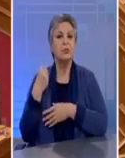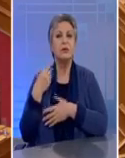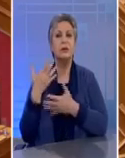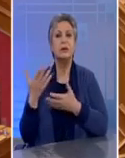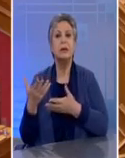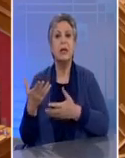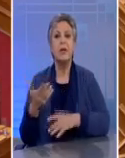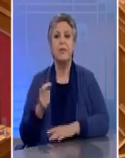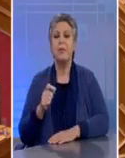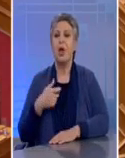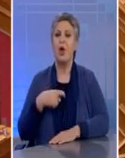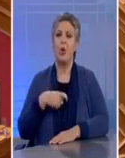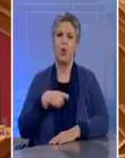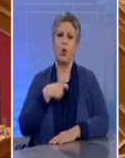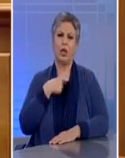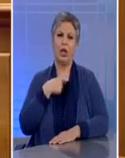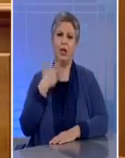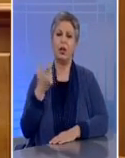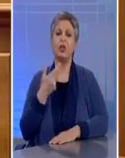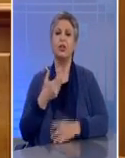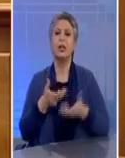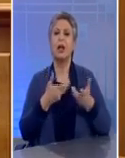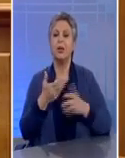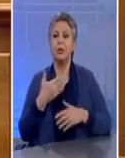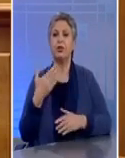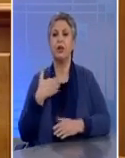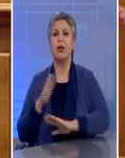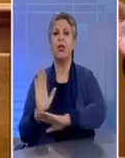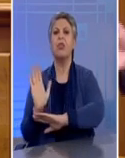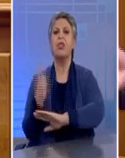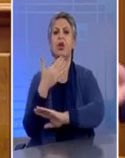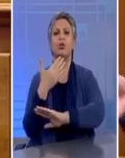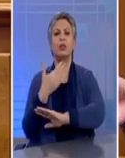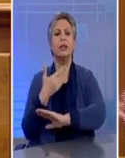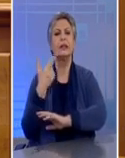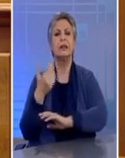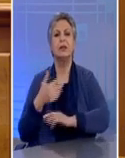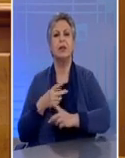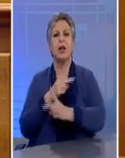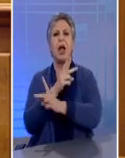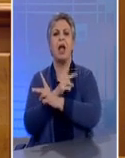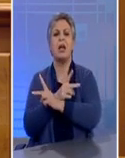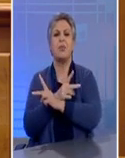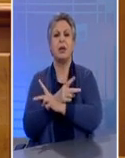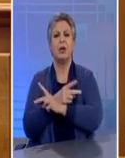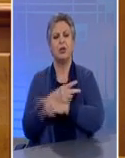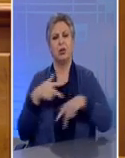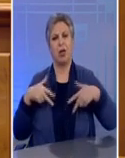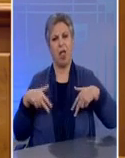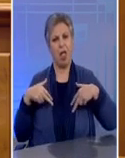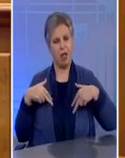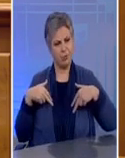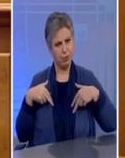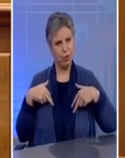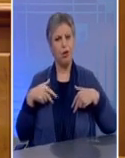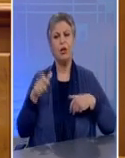να απομακρυνθεί ο κύριος Μουζάλας, γιατί είπε τη λέξη Μακεδονία. Και είναι θέμα τιμής